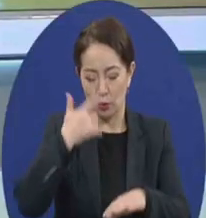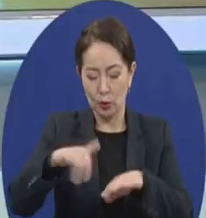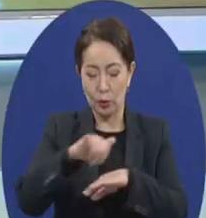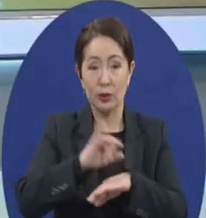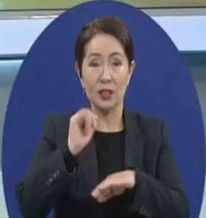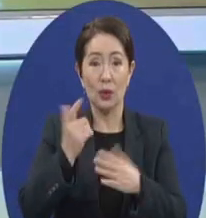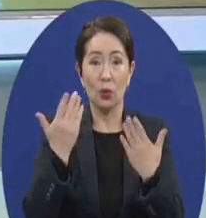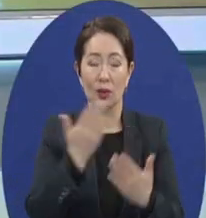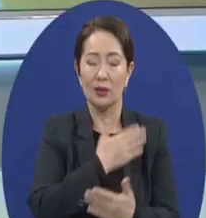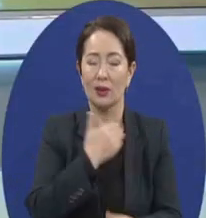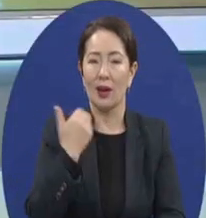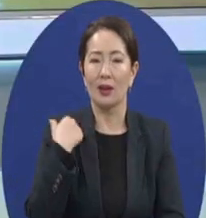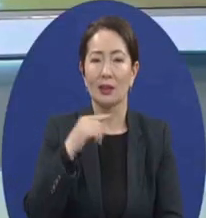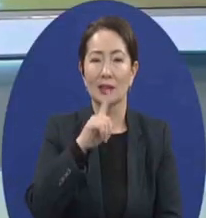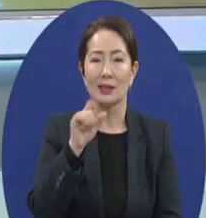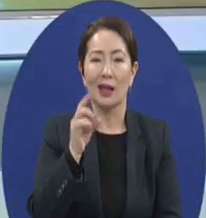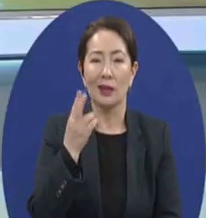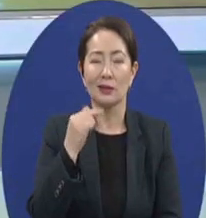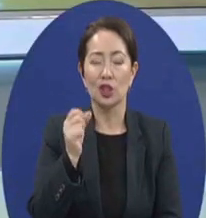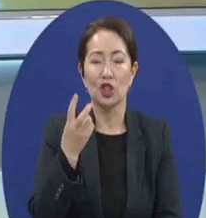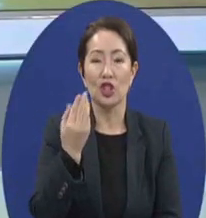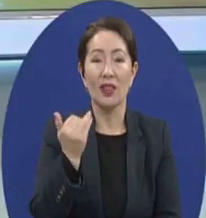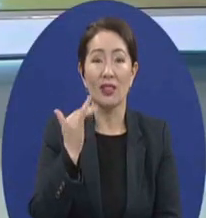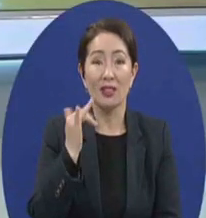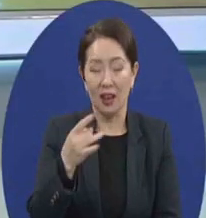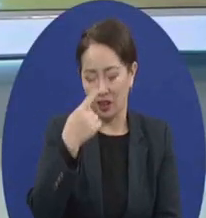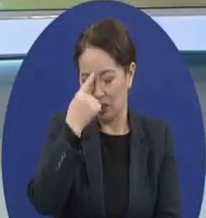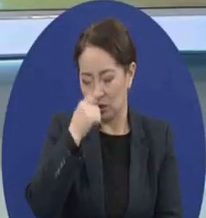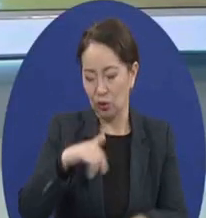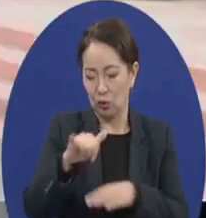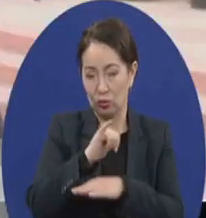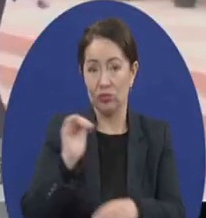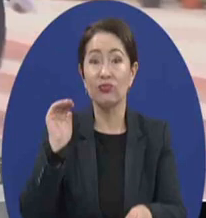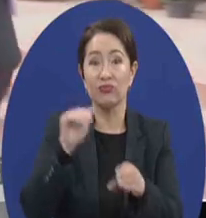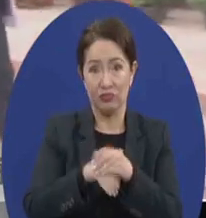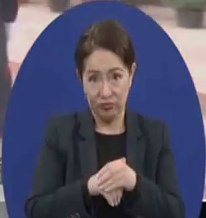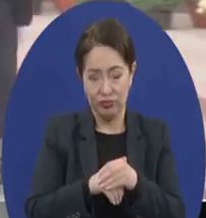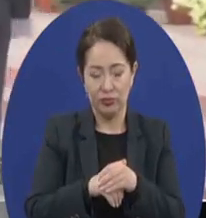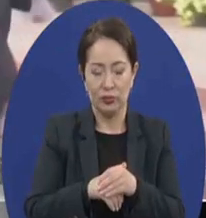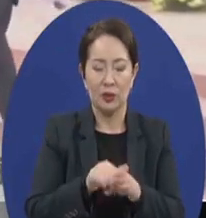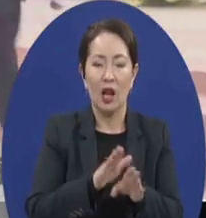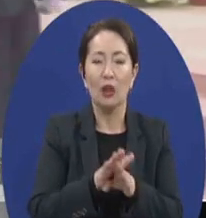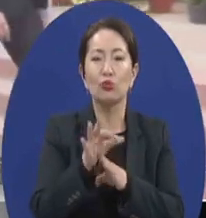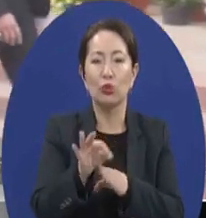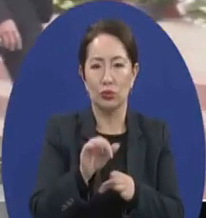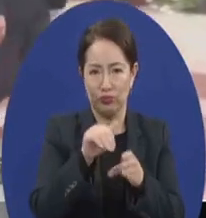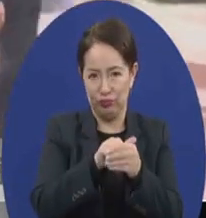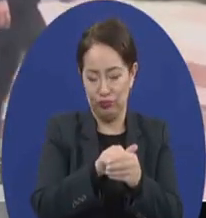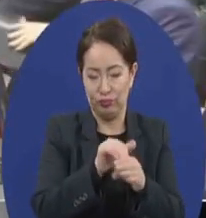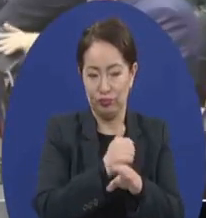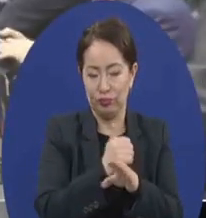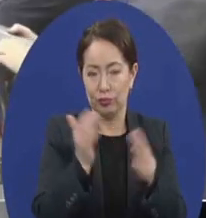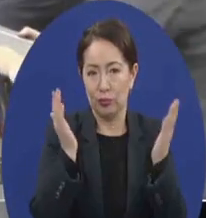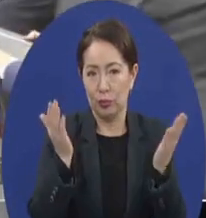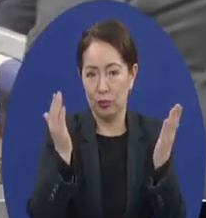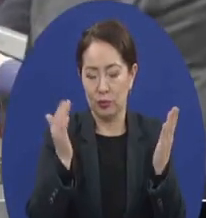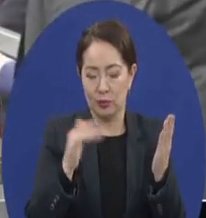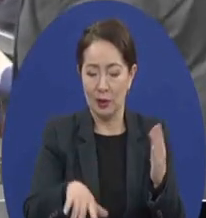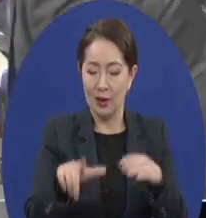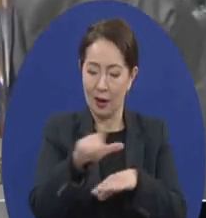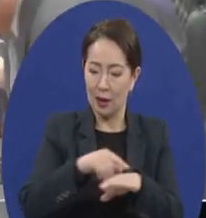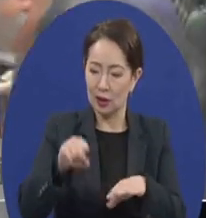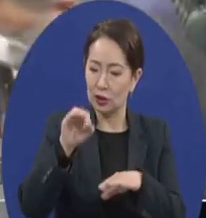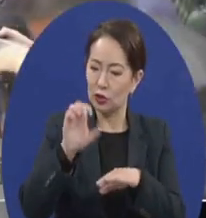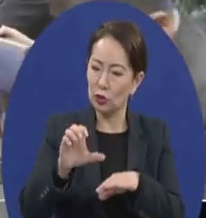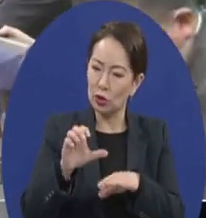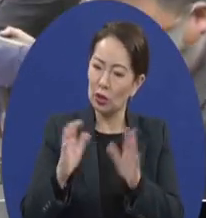Монгол улсын хурлын дарга Зандан шатар бүгд найрамдахын нэгэн улсад албан ёсны ажилт хийж байна. За ажилчлалын үеэр төр засгийн өндөр түвшний хүмүүстэй уулзалтыг хийж, газрын